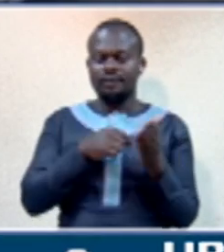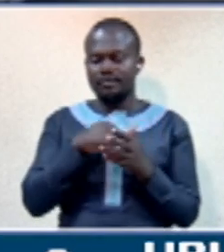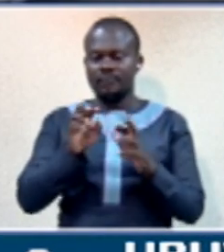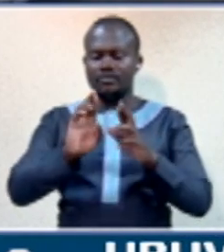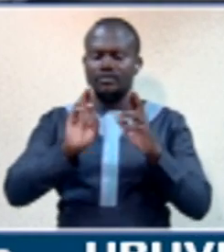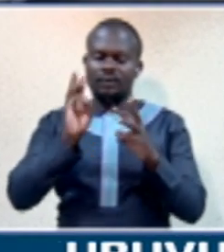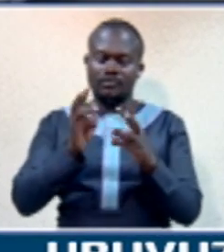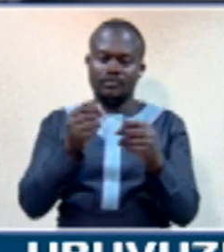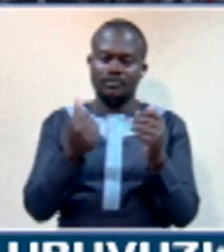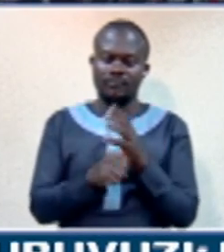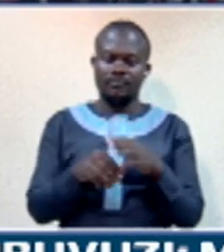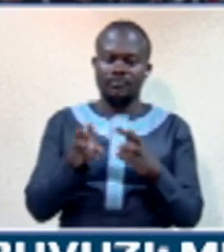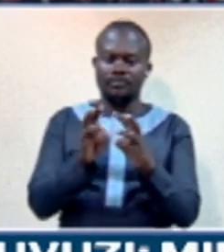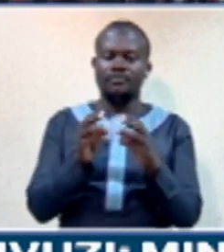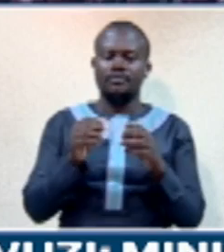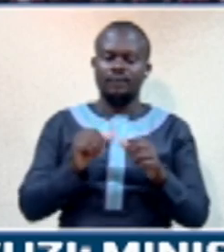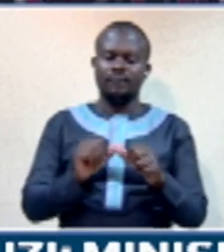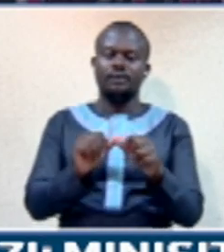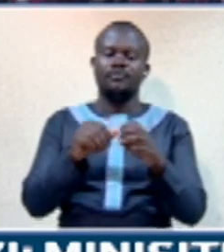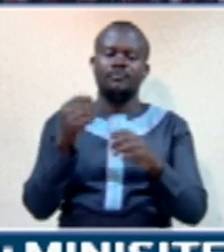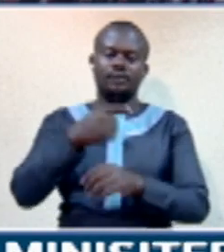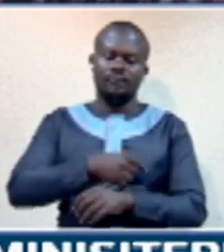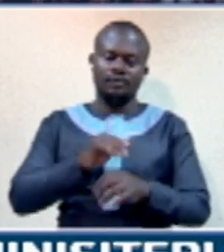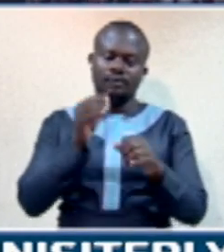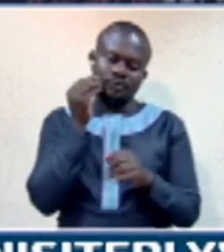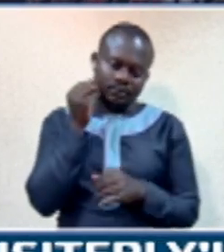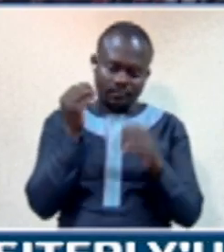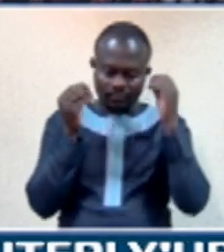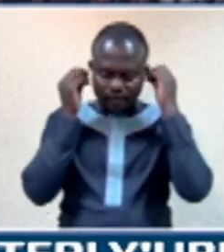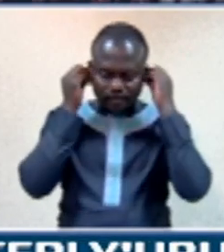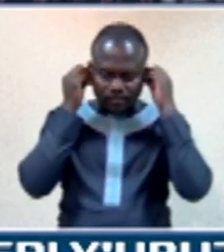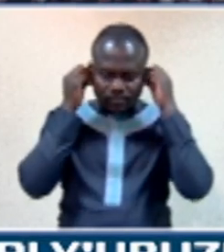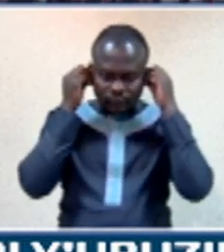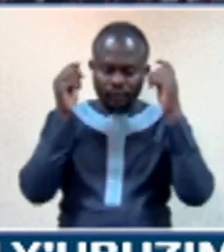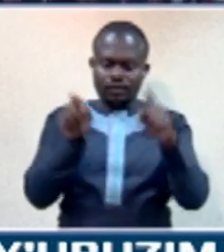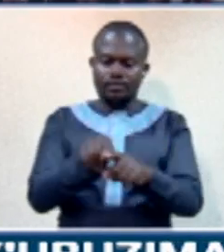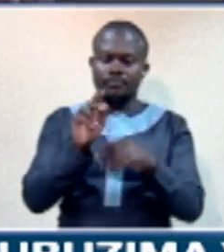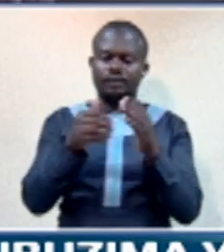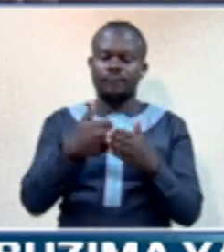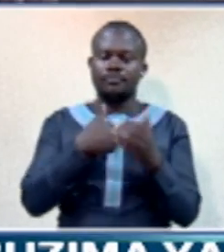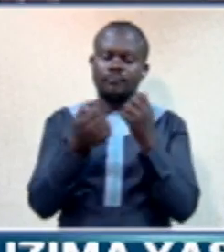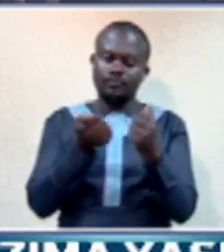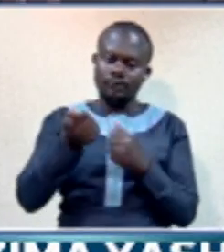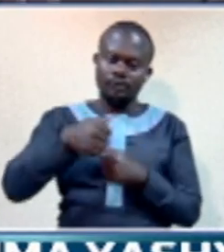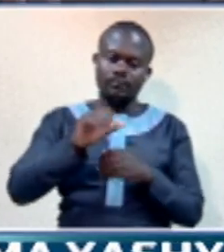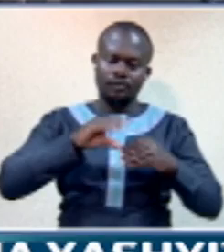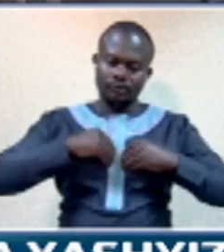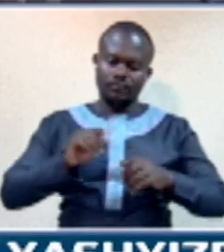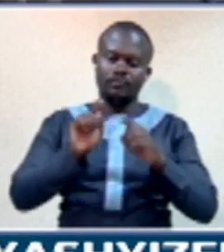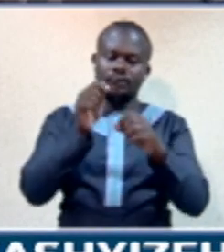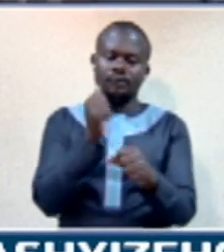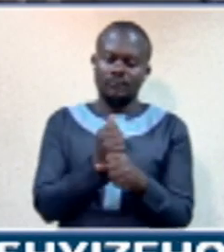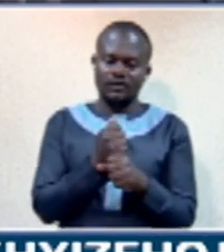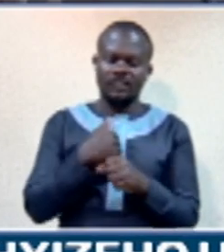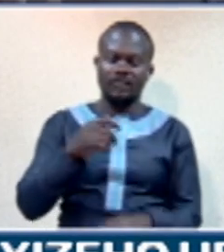bukemure ikibazo ku buryo burambye muri iyi minsi ya guma mu rugo. Ikindi ni uko n'abafite imodoka zabo bemerewe kujya ku kazi bakoresheje